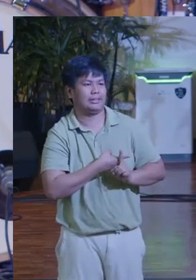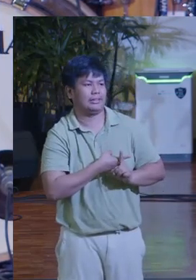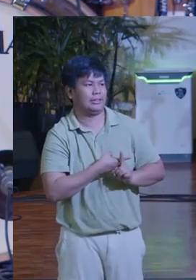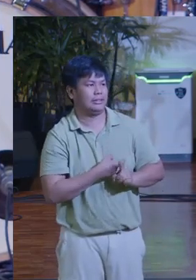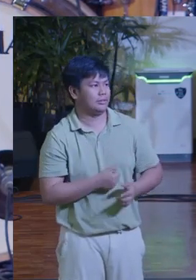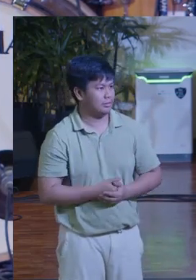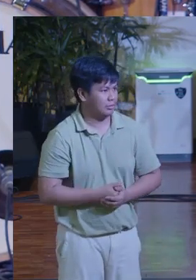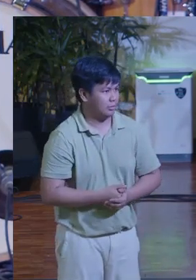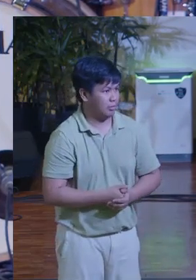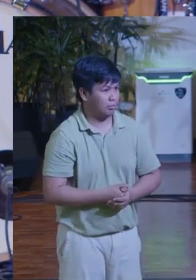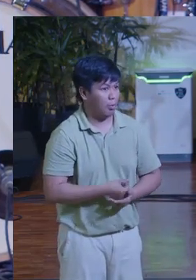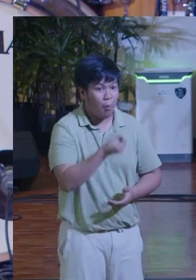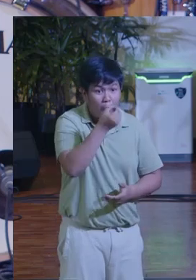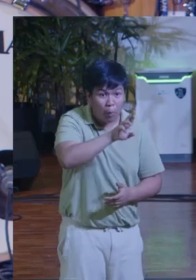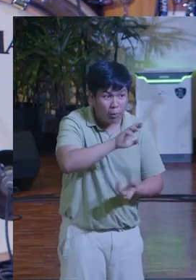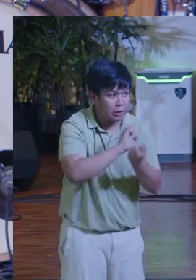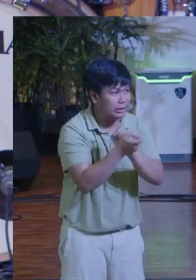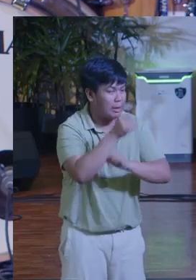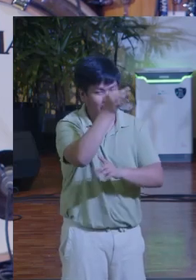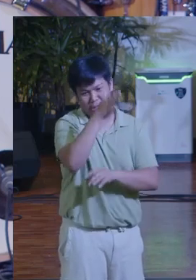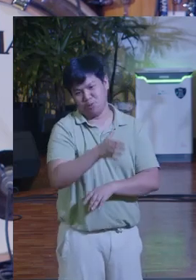o maging pastor.